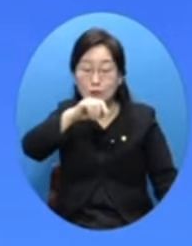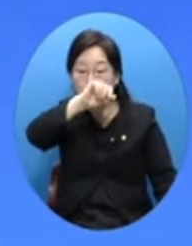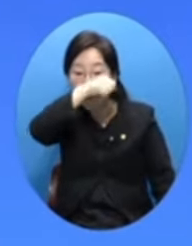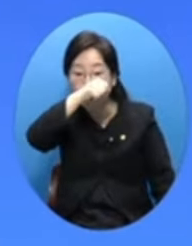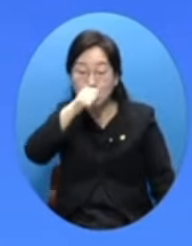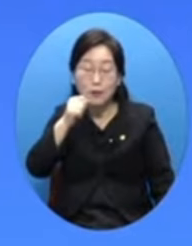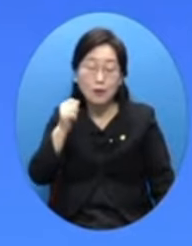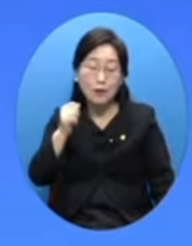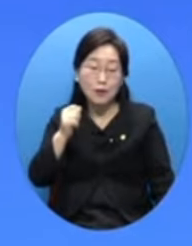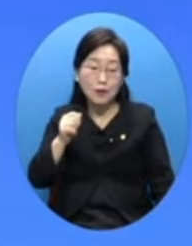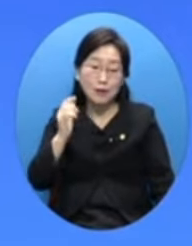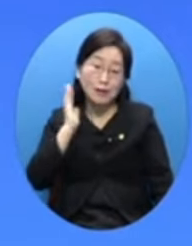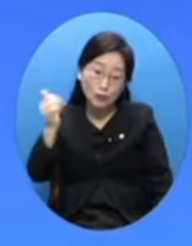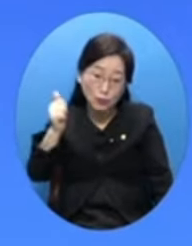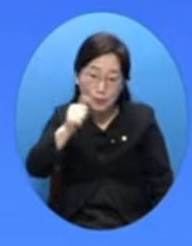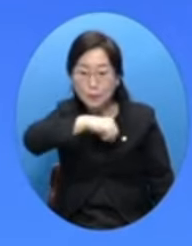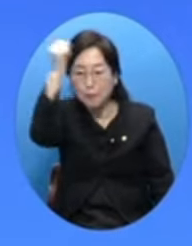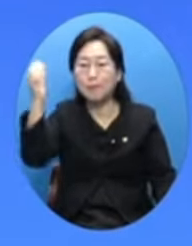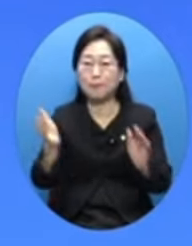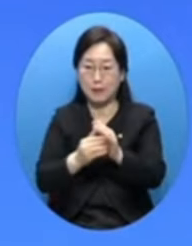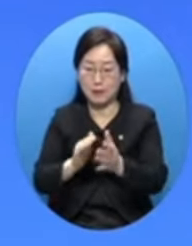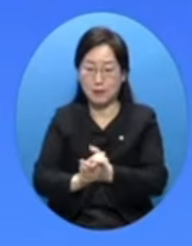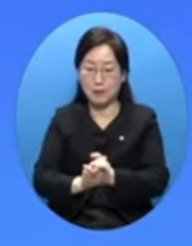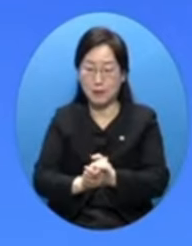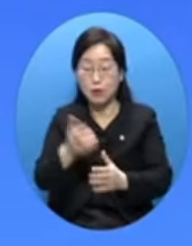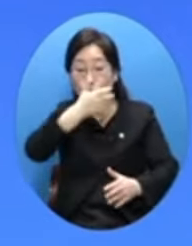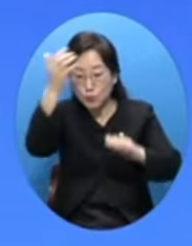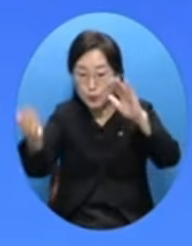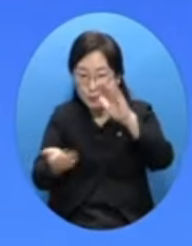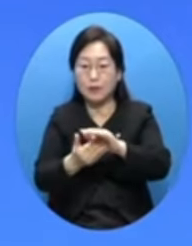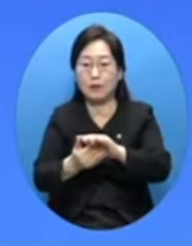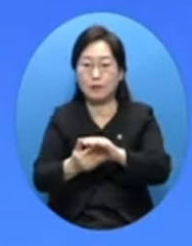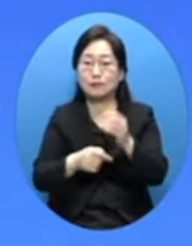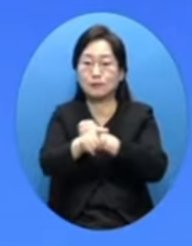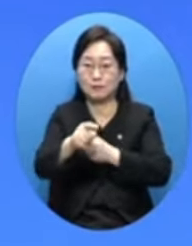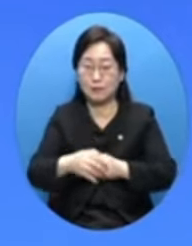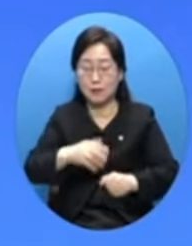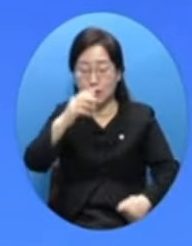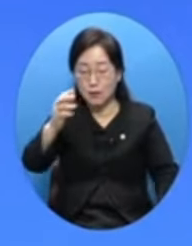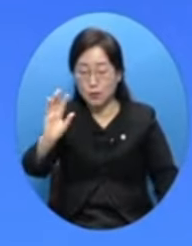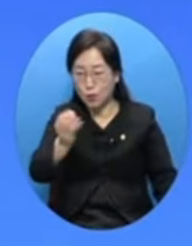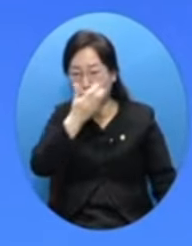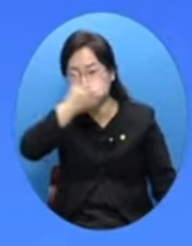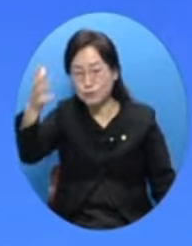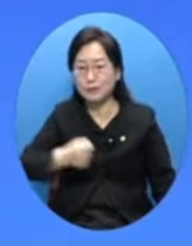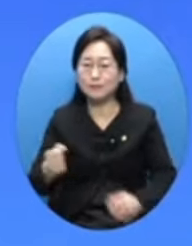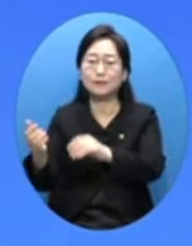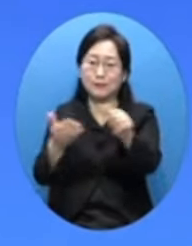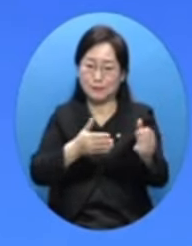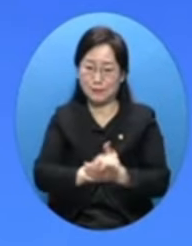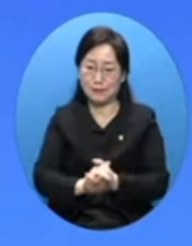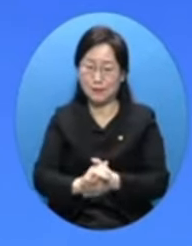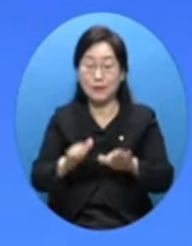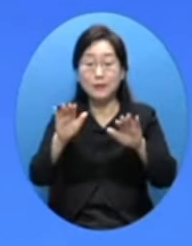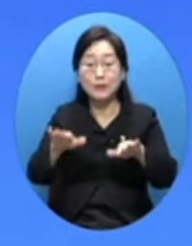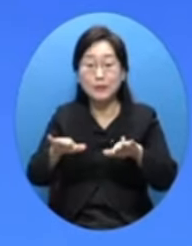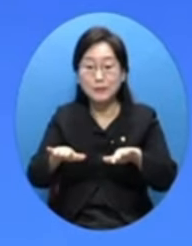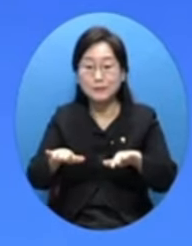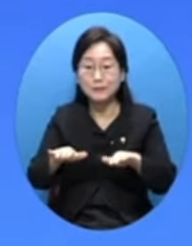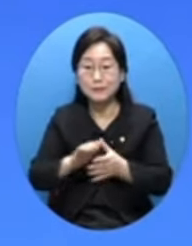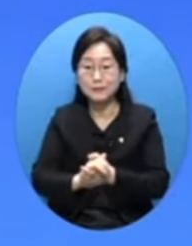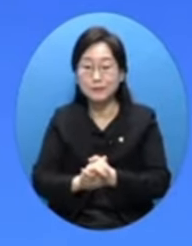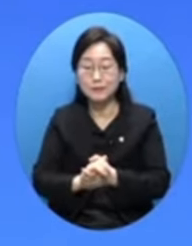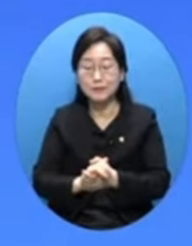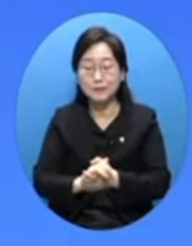대통령으로 당선이 된 것입니다 꿈은 이루어지는 것입니다 룩한 꿈을 꾸시기 바랍니다 아멘 요번에